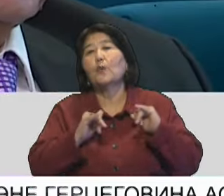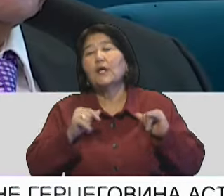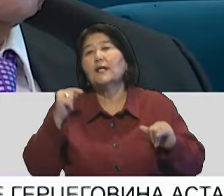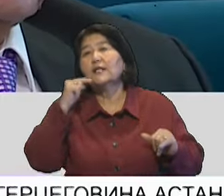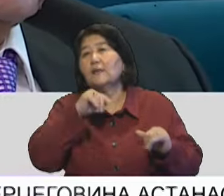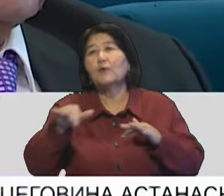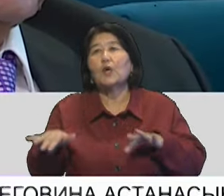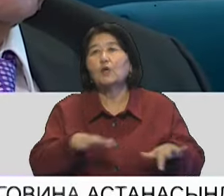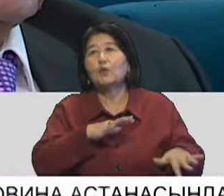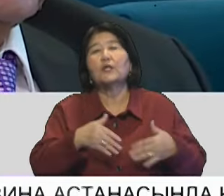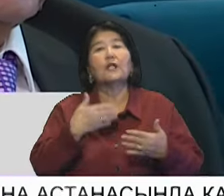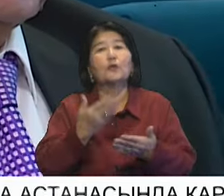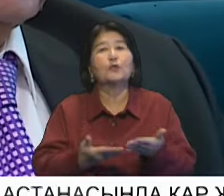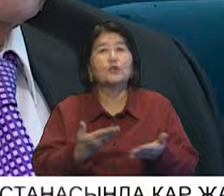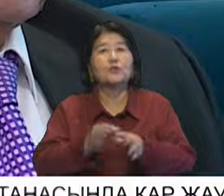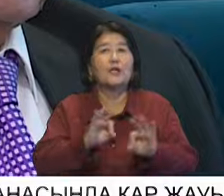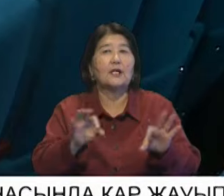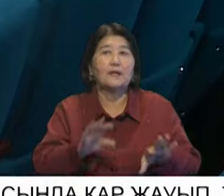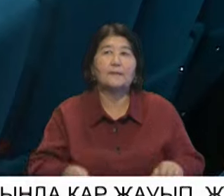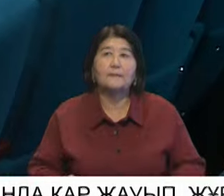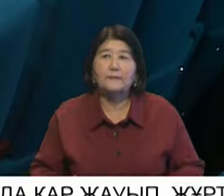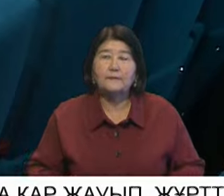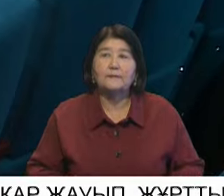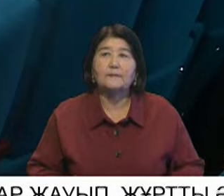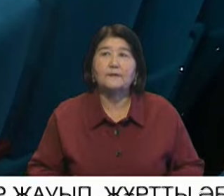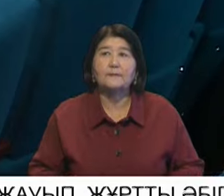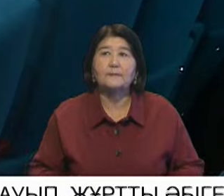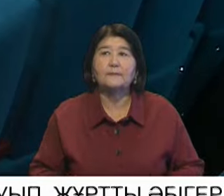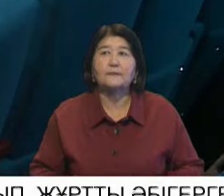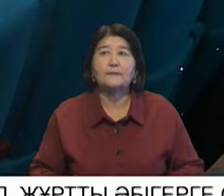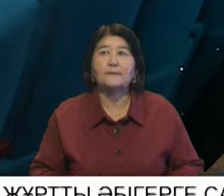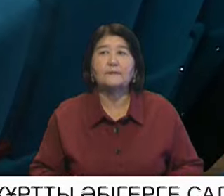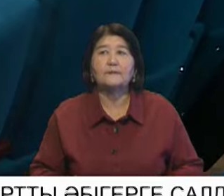тиімді жолдарын ұсынды. Елжас Әбділда, Ғалымжан Қожақов, Еркебұлан Шәукенбаев, Қызылорда телеарнасы.